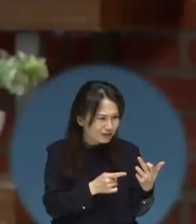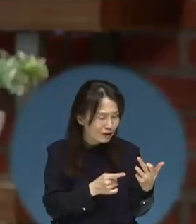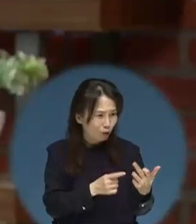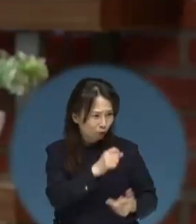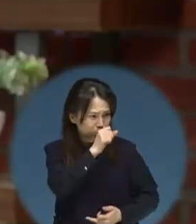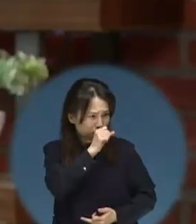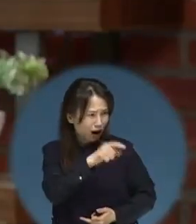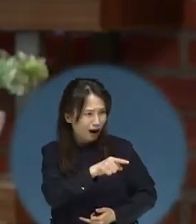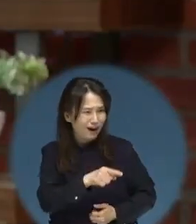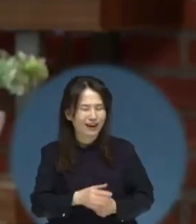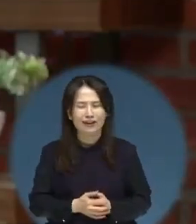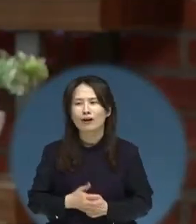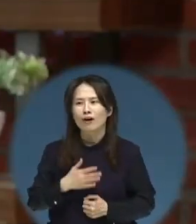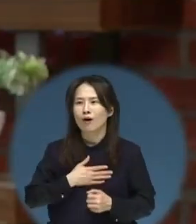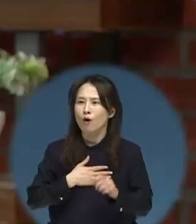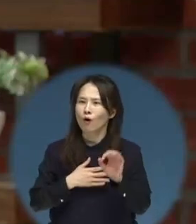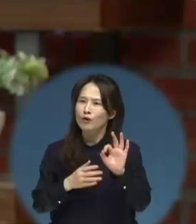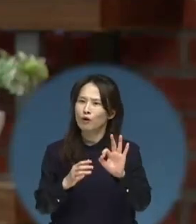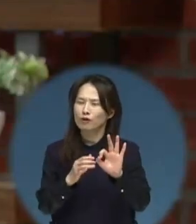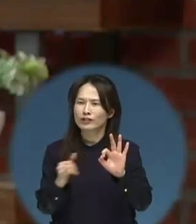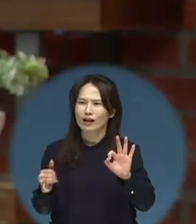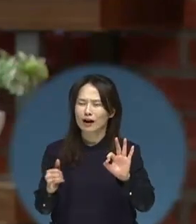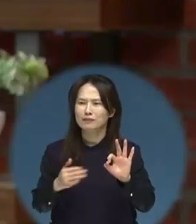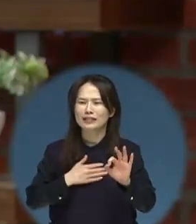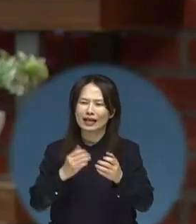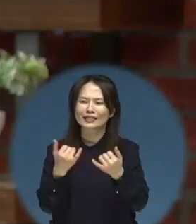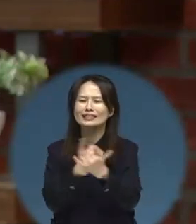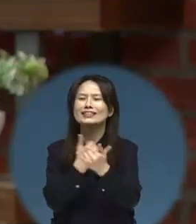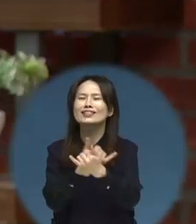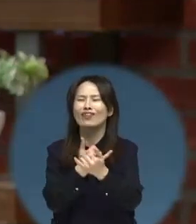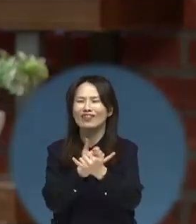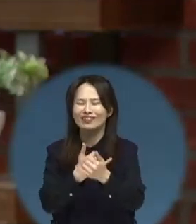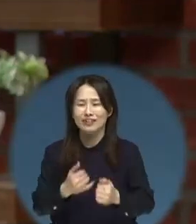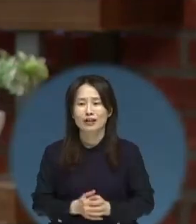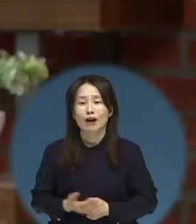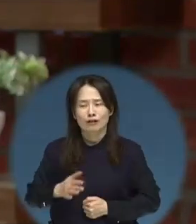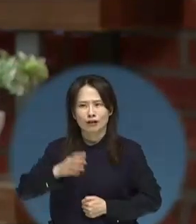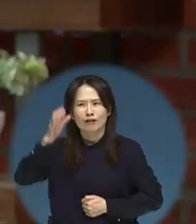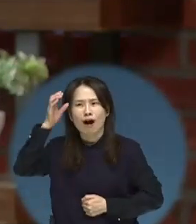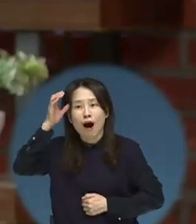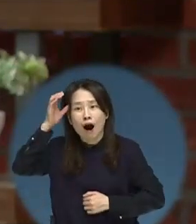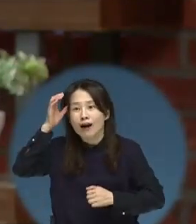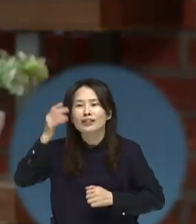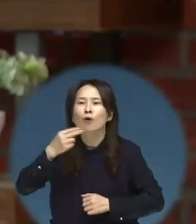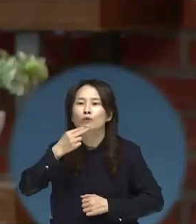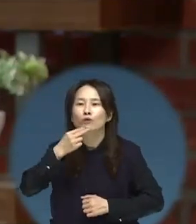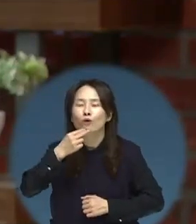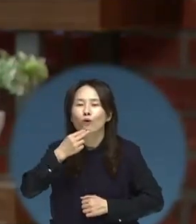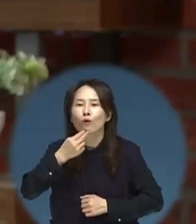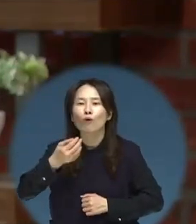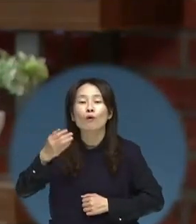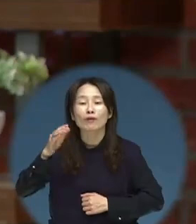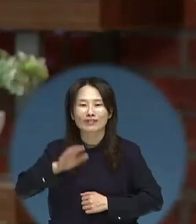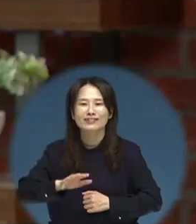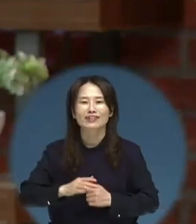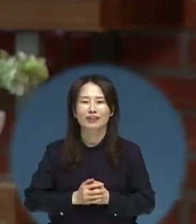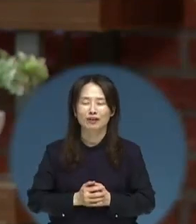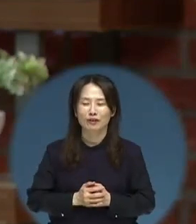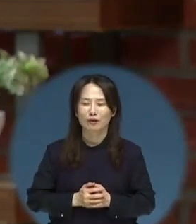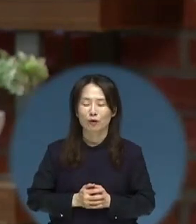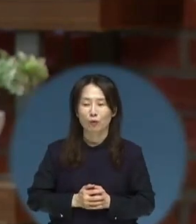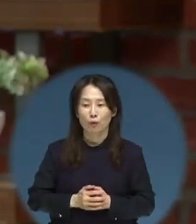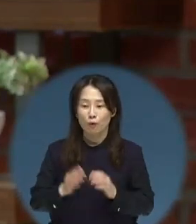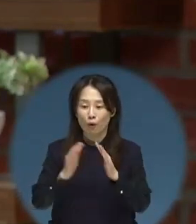가족들이었고. 네, 근데 저는 17명이나 해줄 줄도 기대하지도 않았어요. 그냥 동전은 모으면 좋고